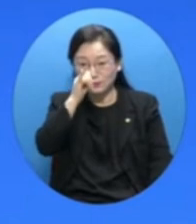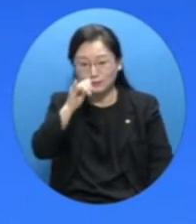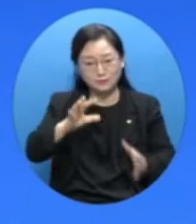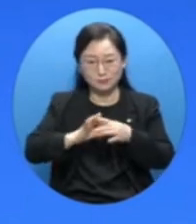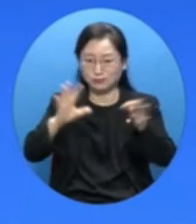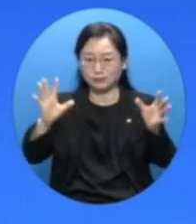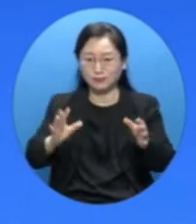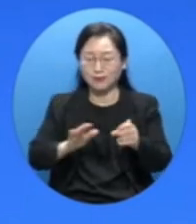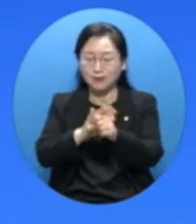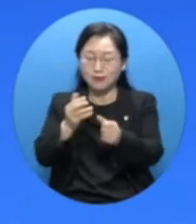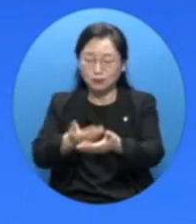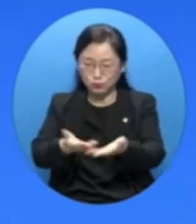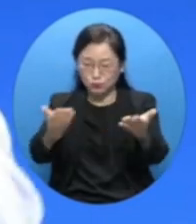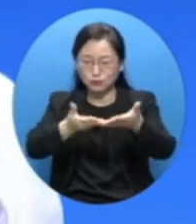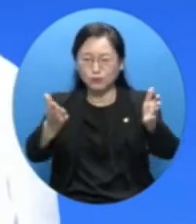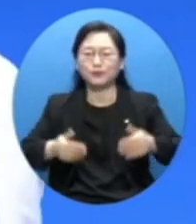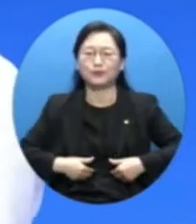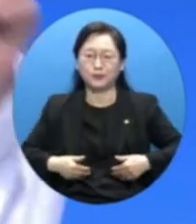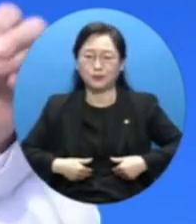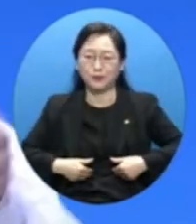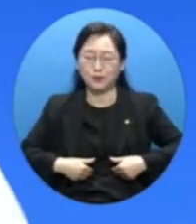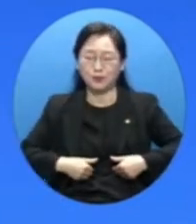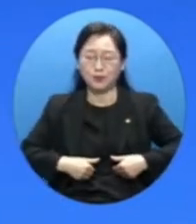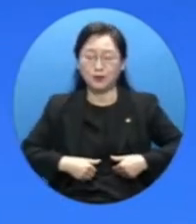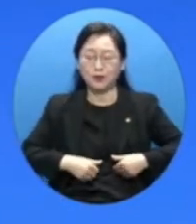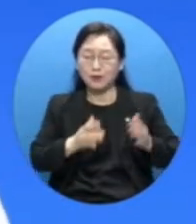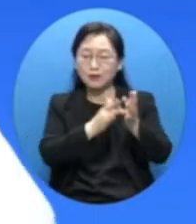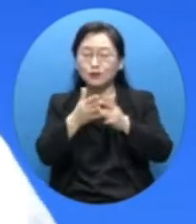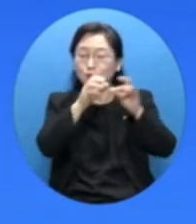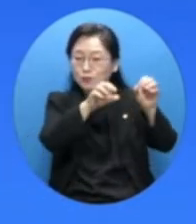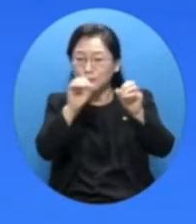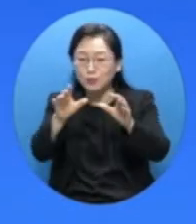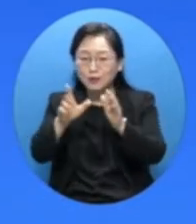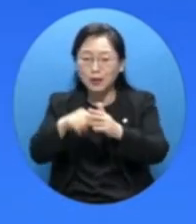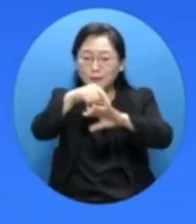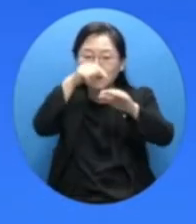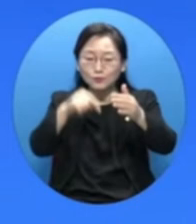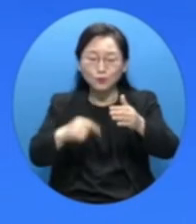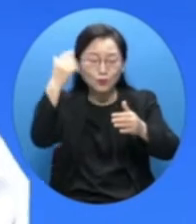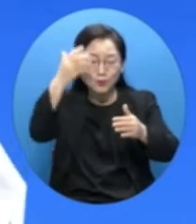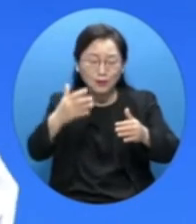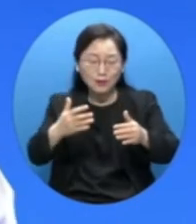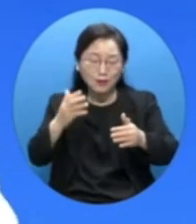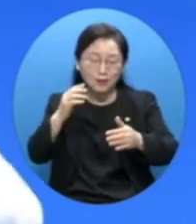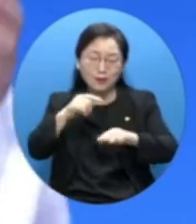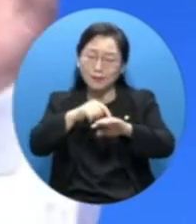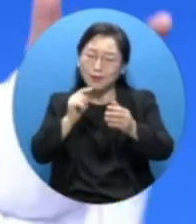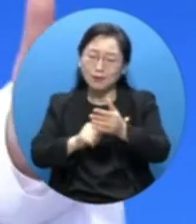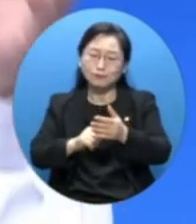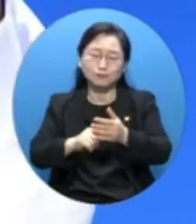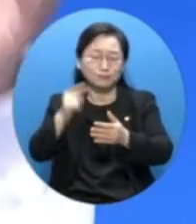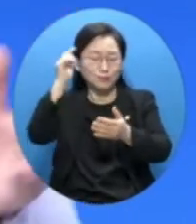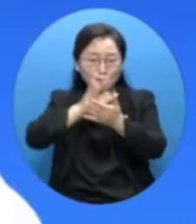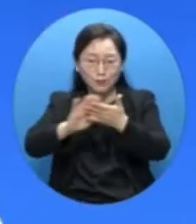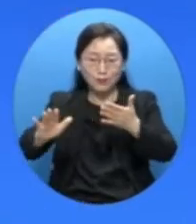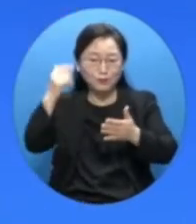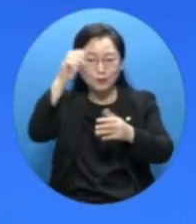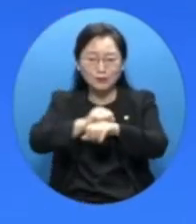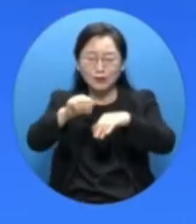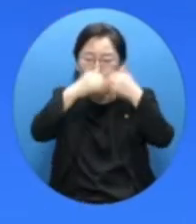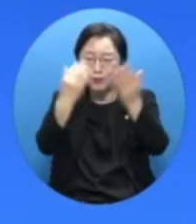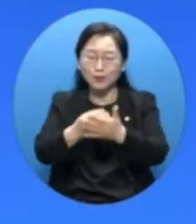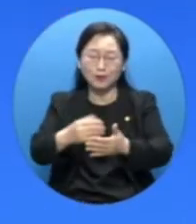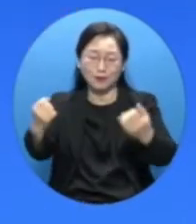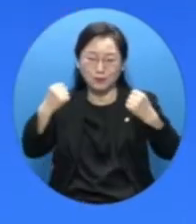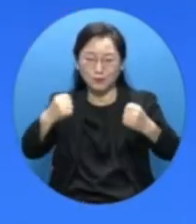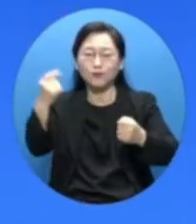우리가 사랑으로 섬겨야 됩니다. 주의 복음이 들어갈 때 그 마음의 심령 천국이 이루어지는 것입니다. 영혼이 잘 되면 범사가 잘 되고 강건하게 되는 은혜가